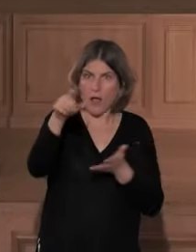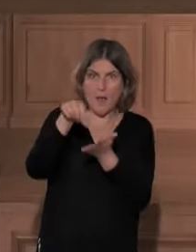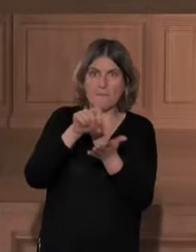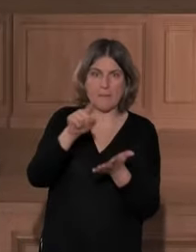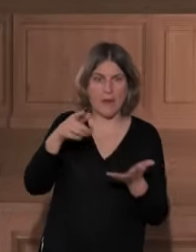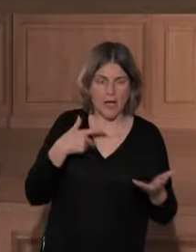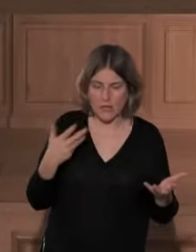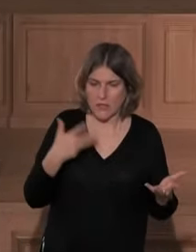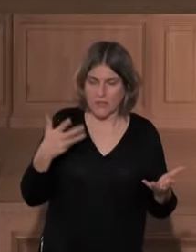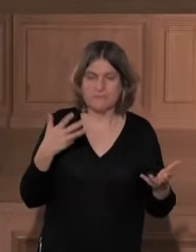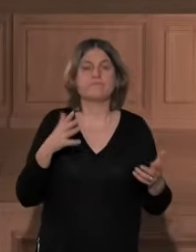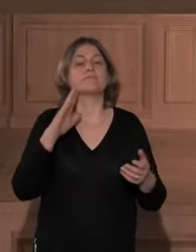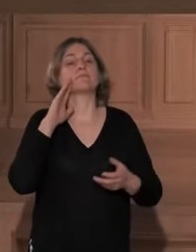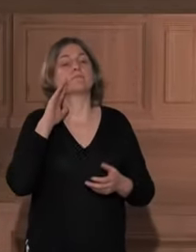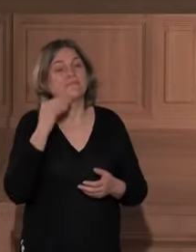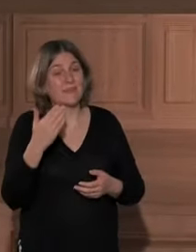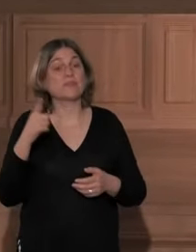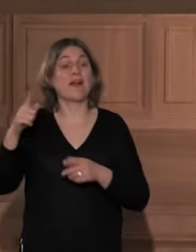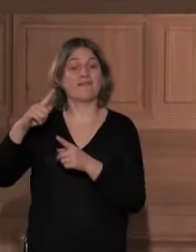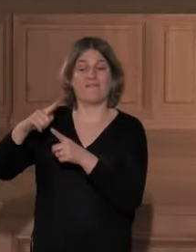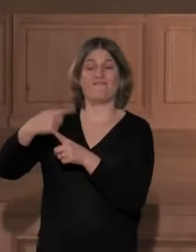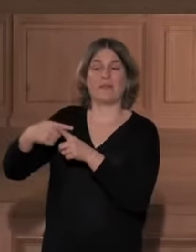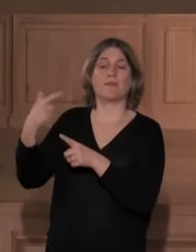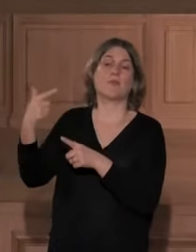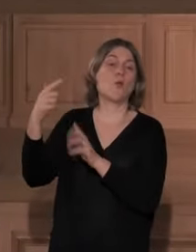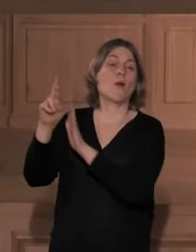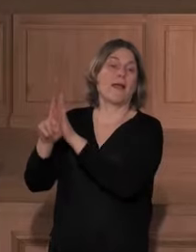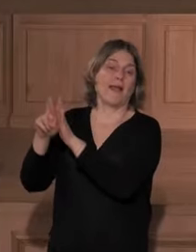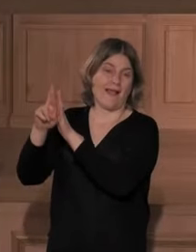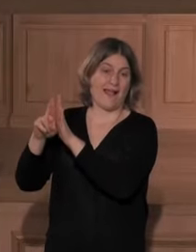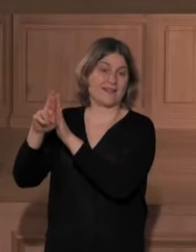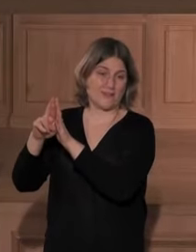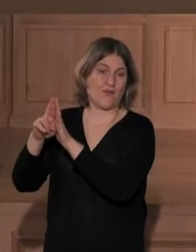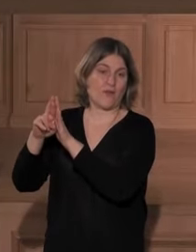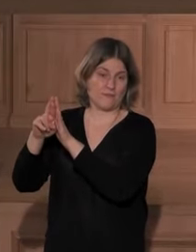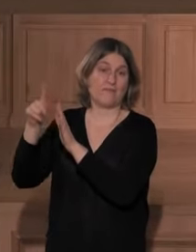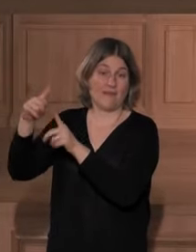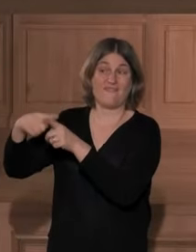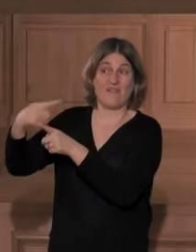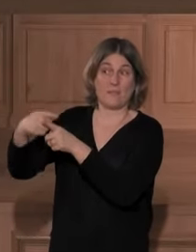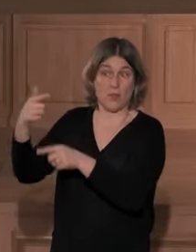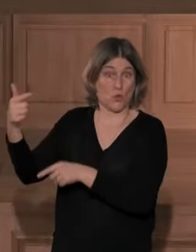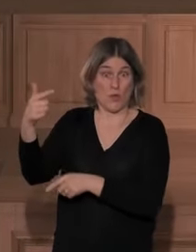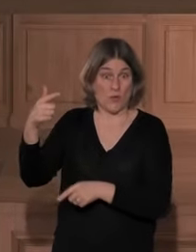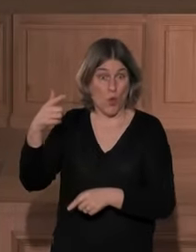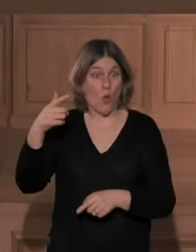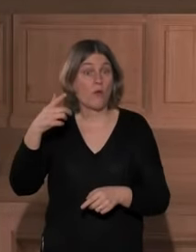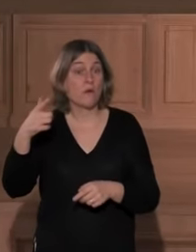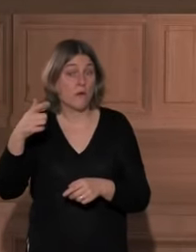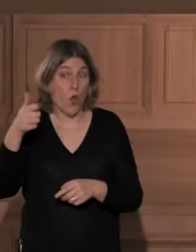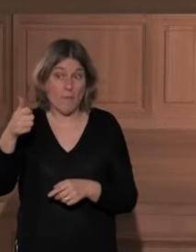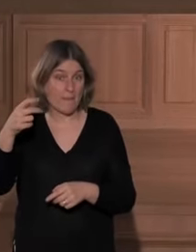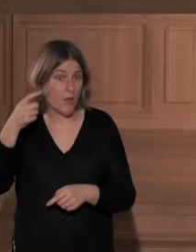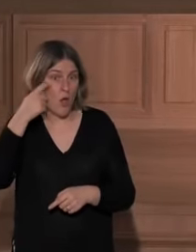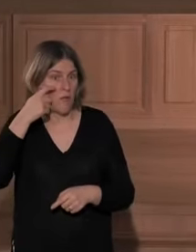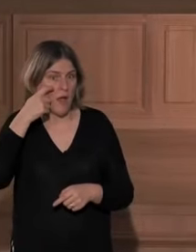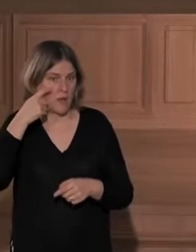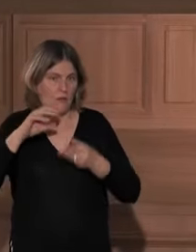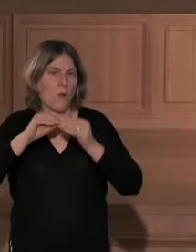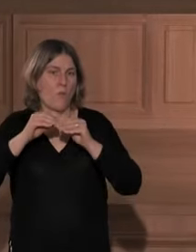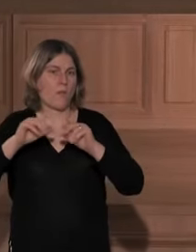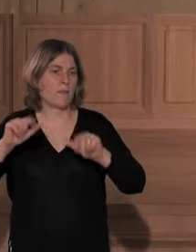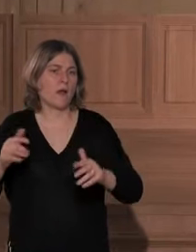qui a donné l'idée à Toledano et Nakache de faire ce film, parce que en fait, eux, ils se sont rendus compte avant l'IGAS qu'il y avait un